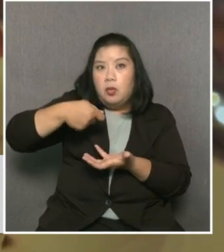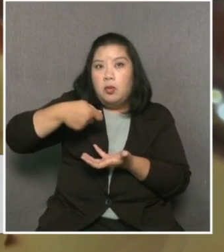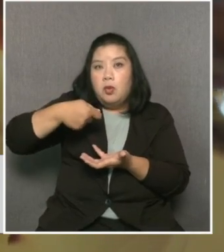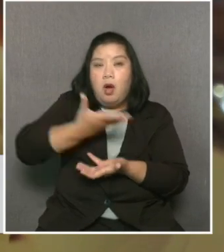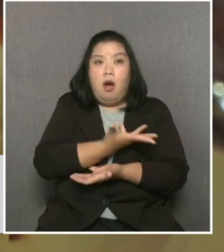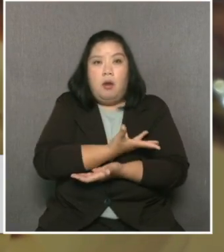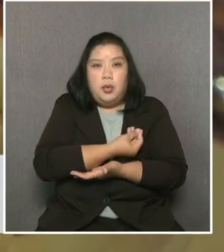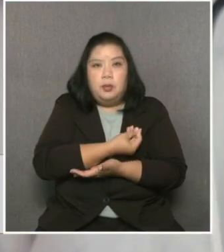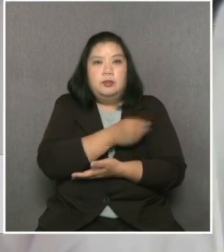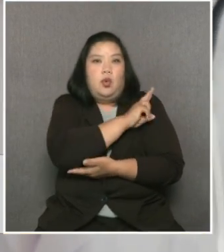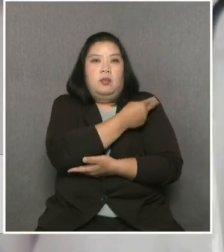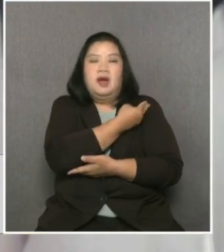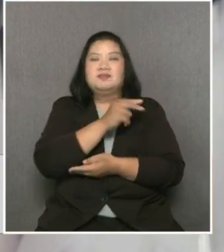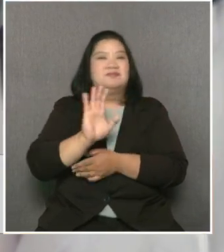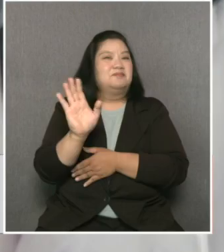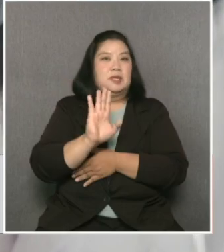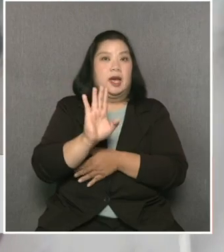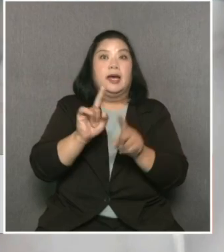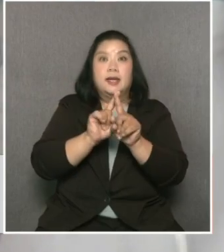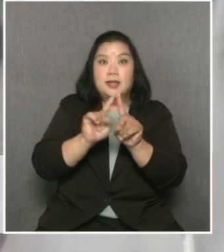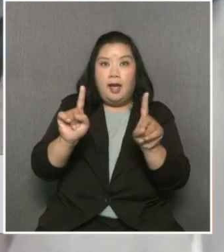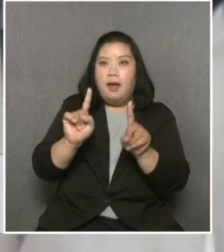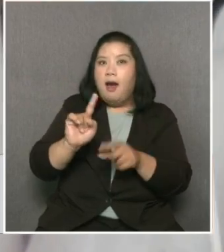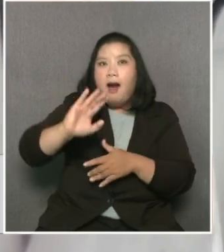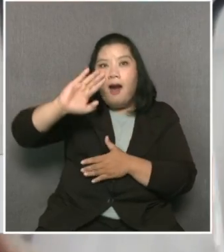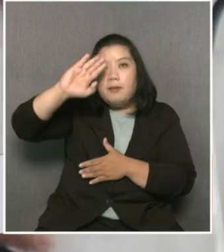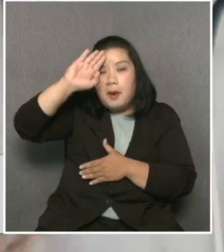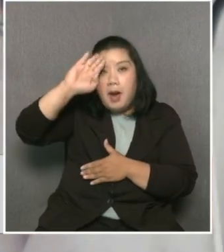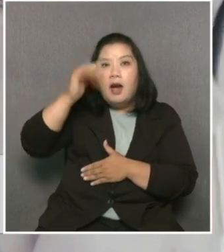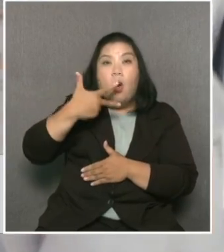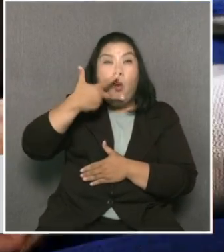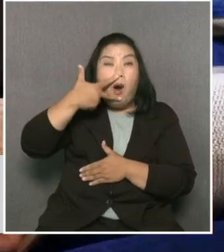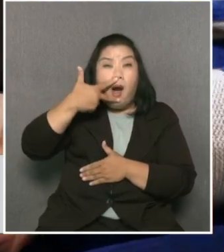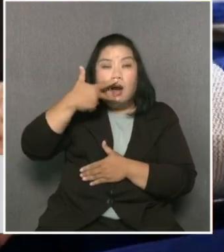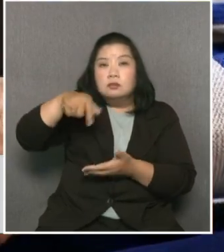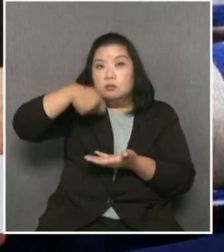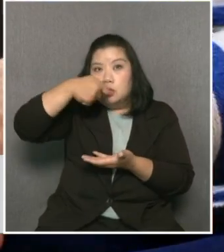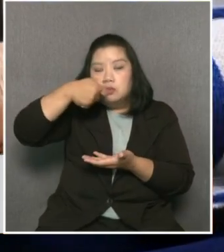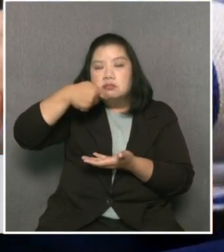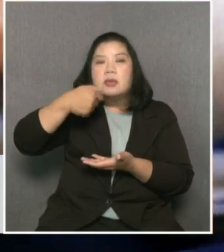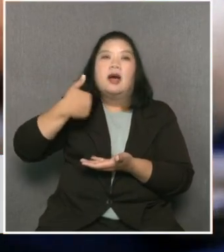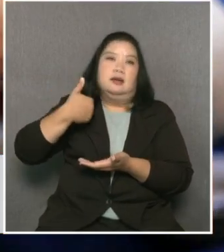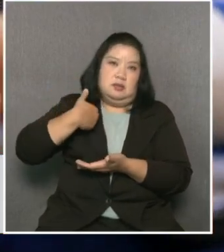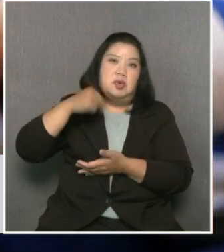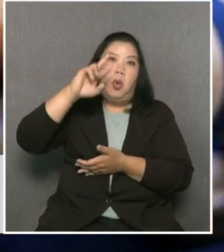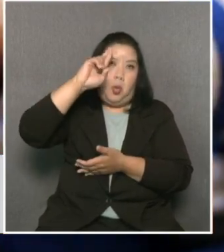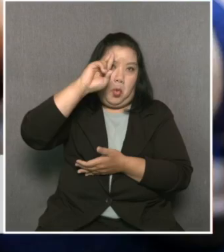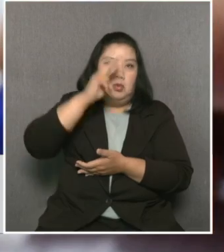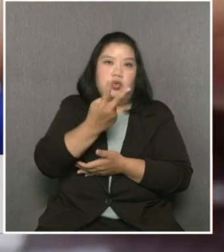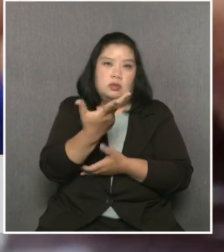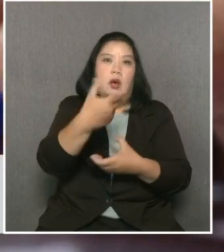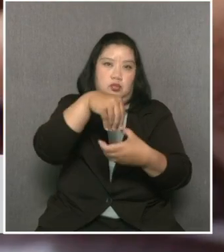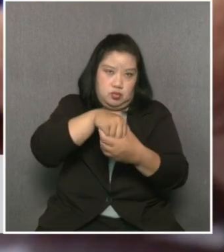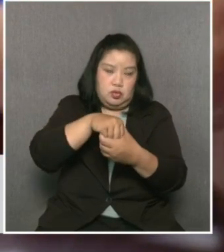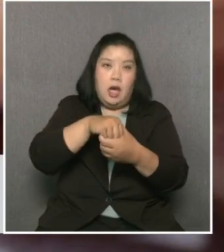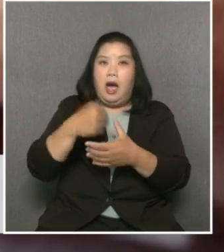องเข้าโรงพยาบาลแต่ผู้ป่วยที่เข้าโรงพยาบาลเพราะการกินหวานมากในครั้งเดียวอาจจะมีโรคแฝงหรือภาวะแท